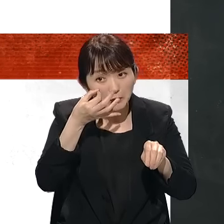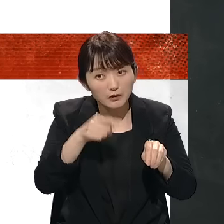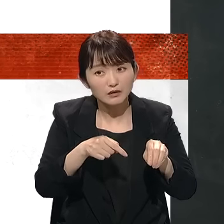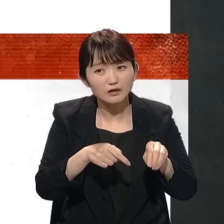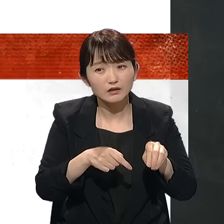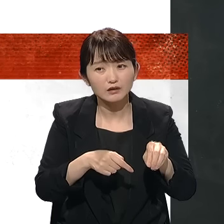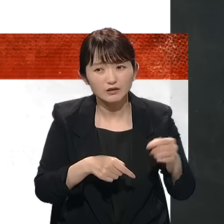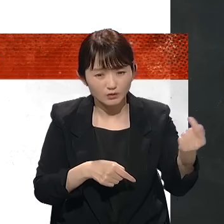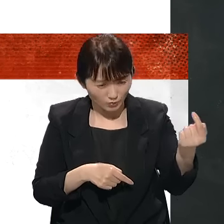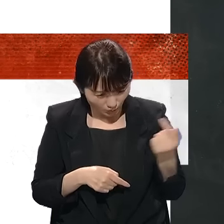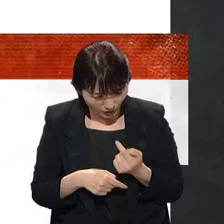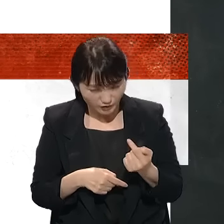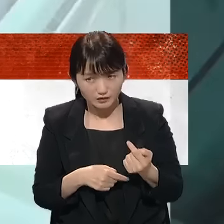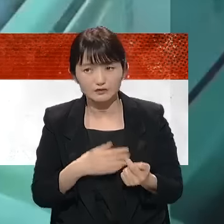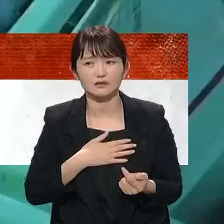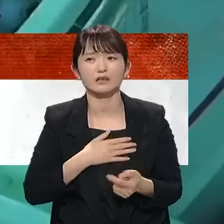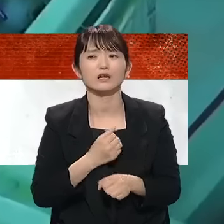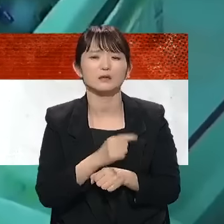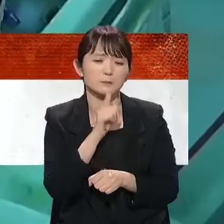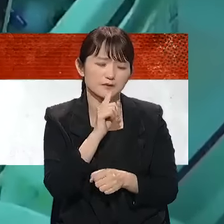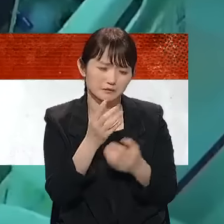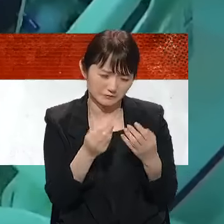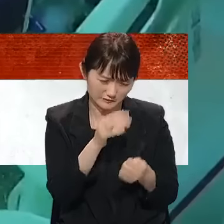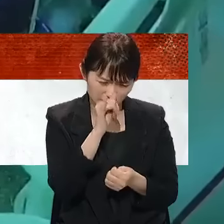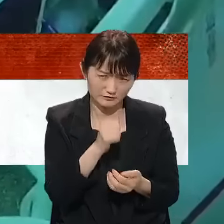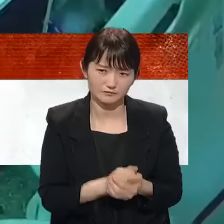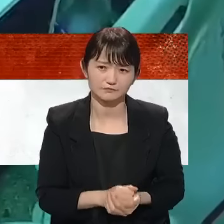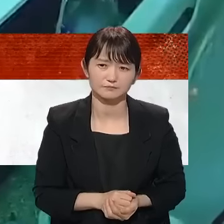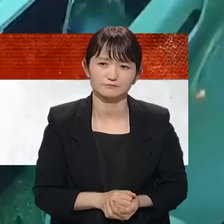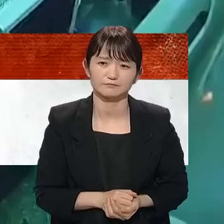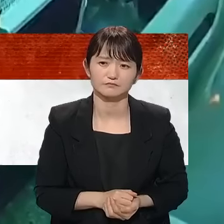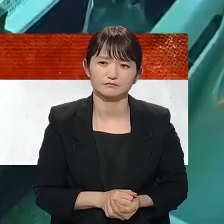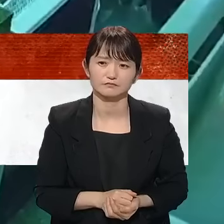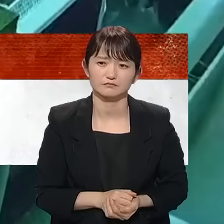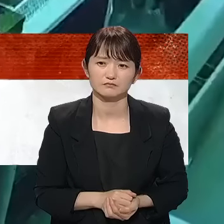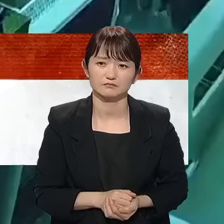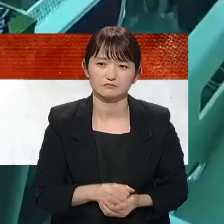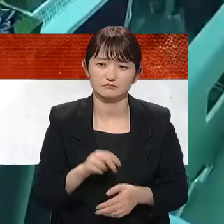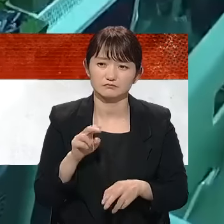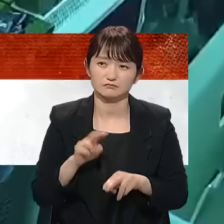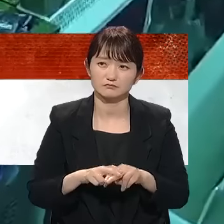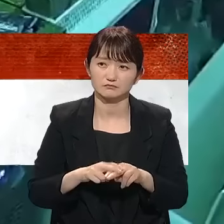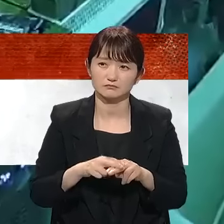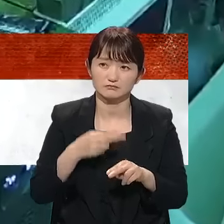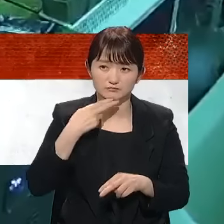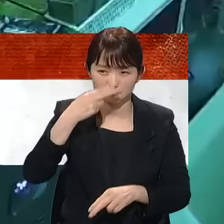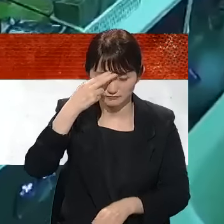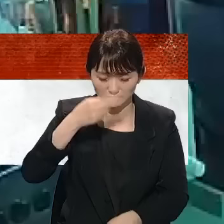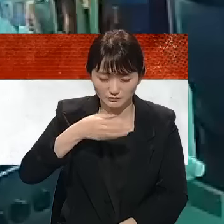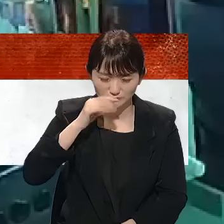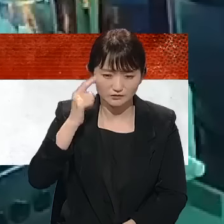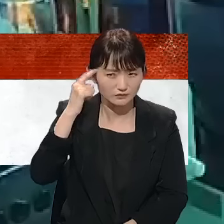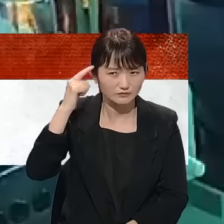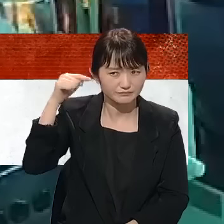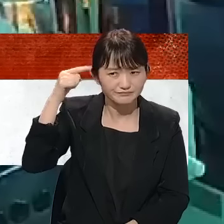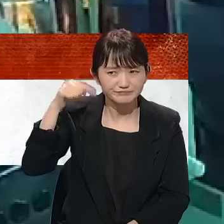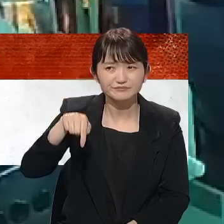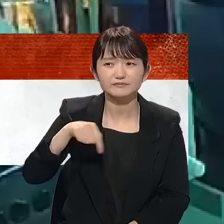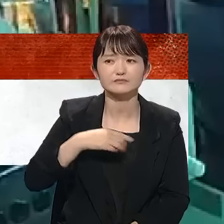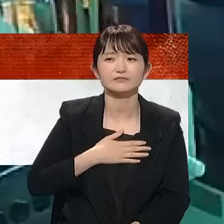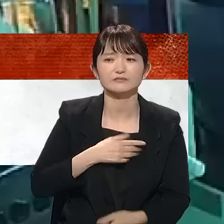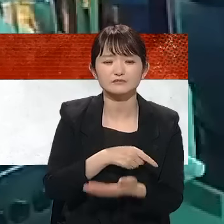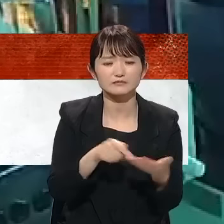없나 나는 할 얘기 많다 뭐 이렇게 보냈고요. 앉아서 술 먹고 있더라고요. 진짜 제정신 아니구나. 나는